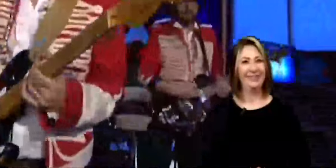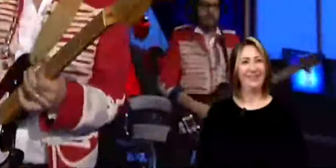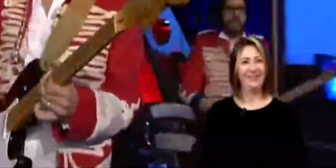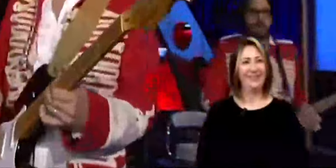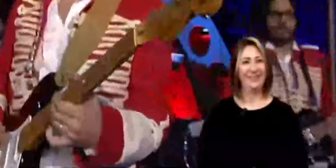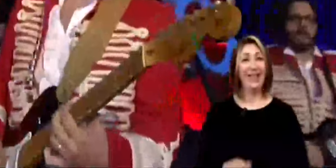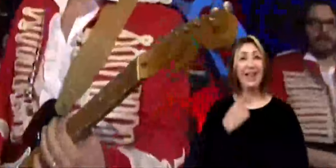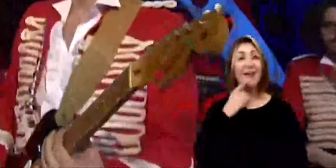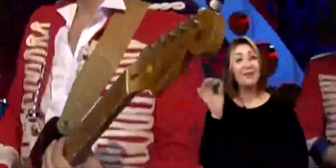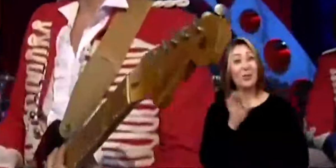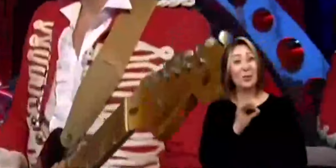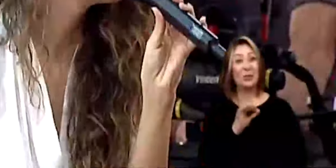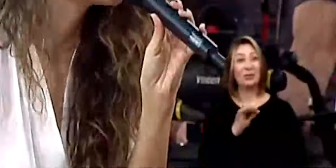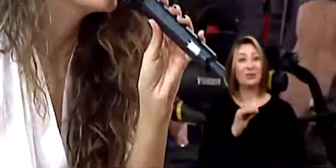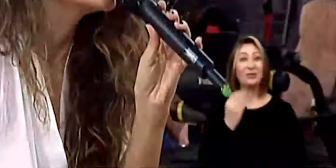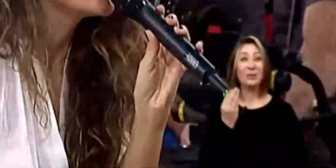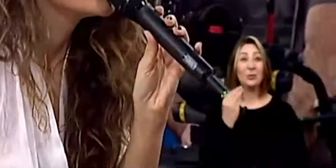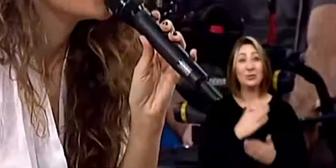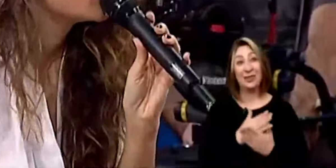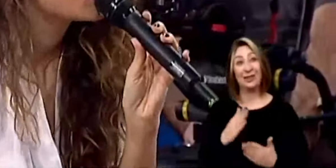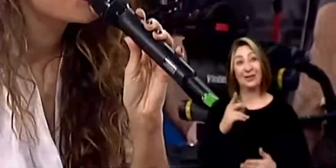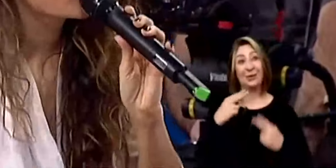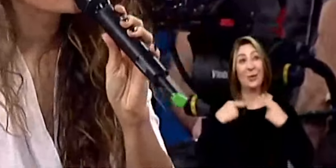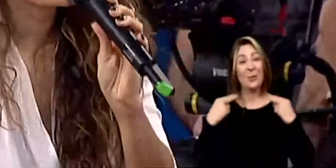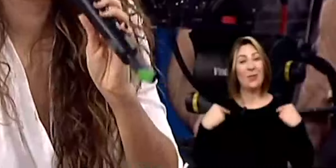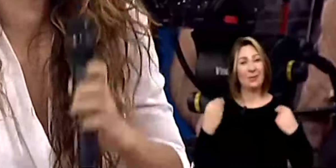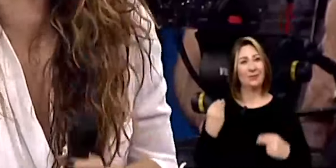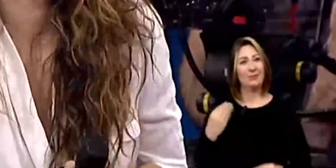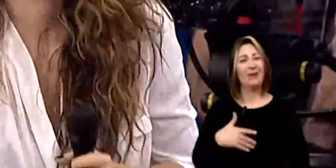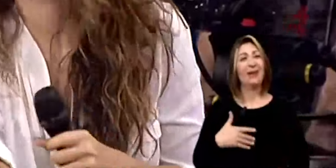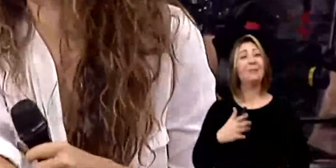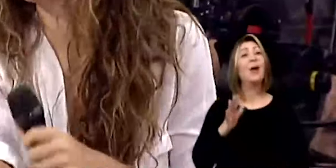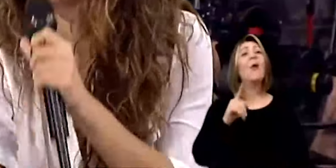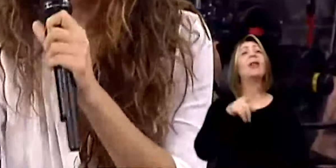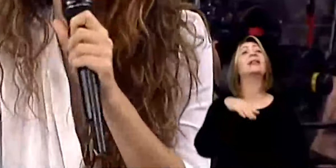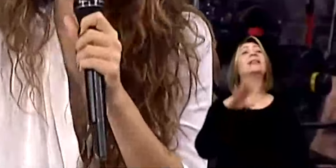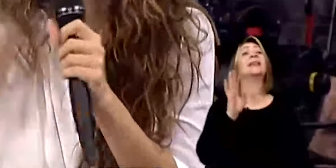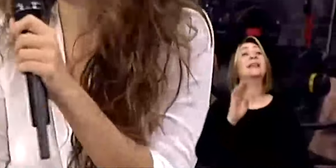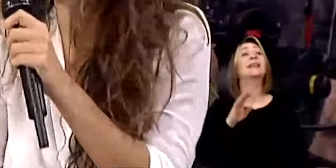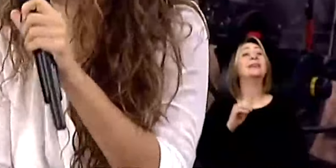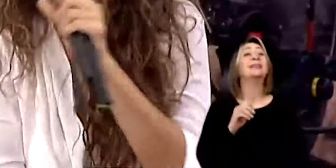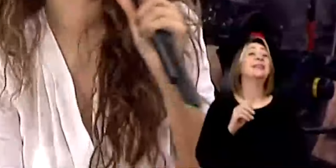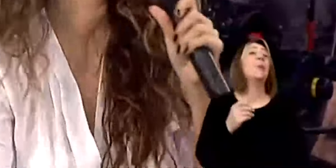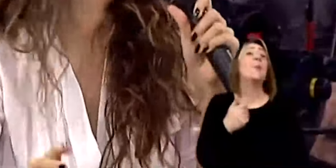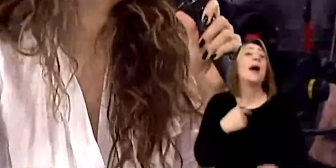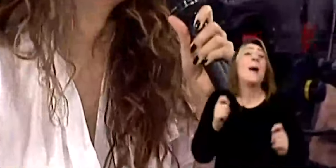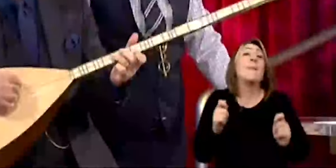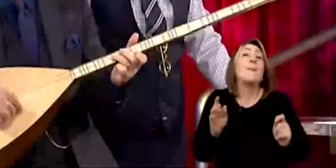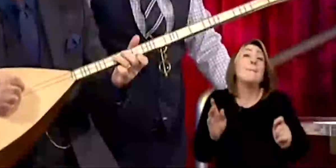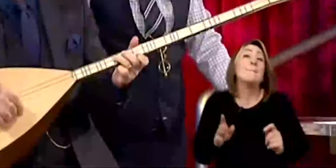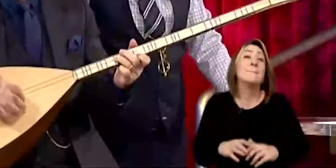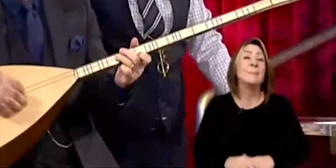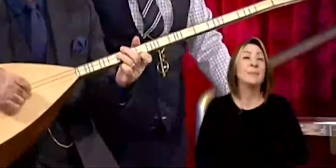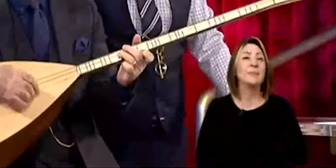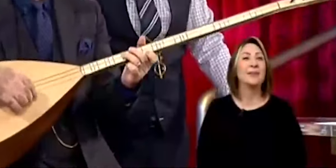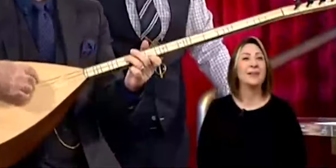Hayır! Laf sokuyoruz. Bence gayet güzel gömleği, hiç merak etme. Hayır, öyle değil. Öyle gayet ya, ben yapamam şimdi